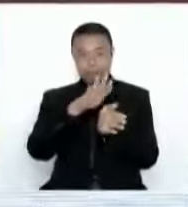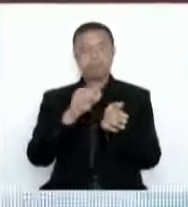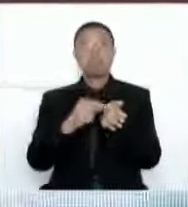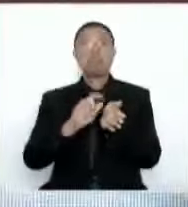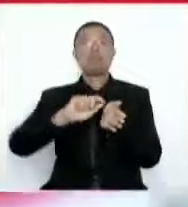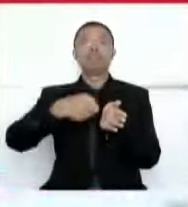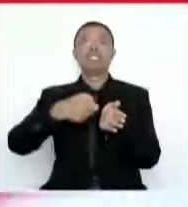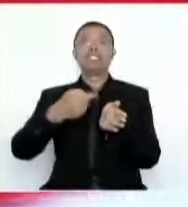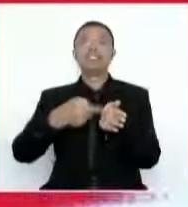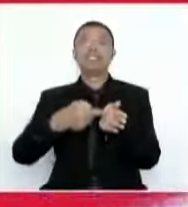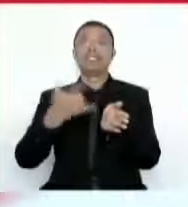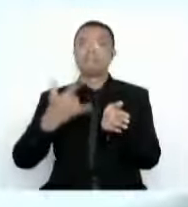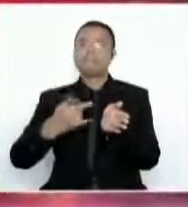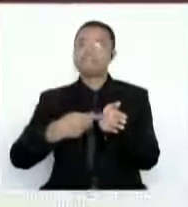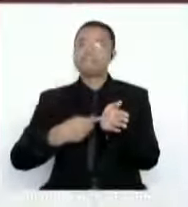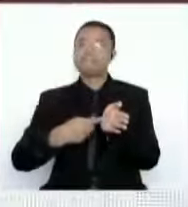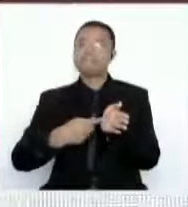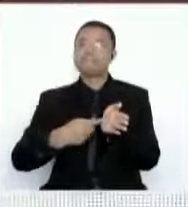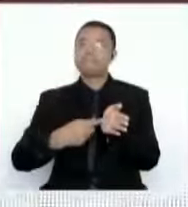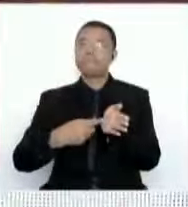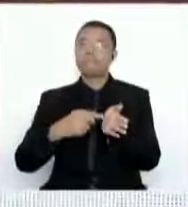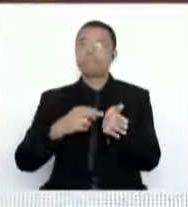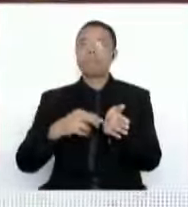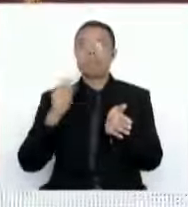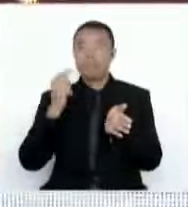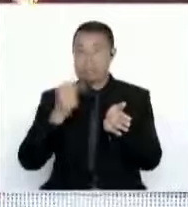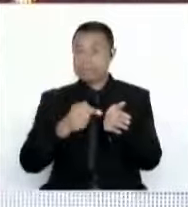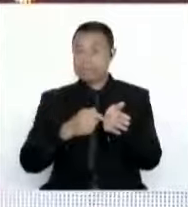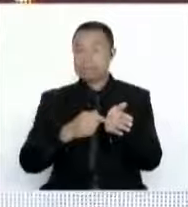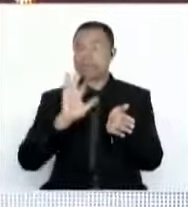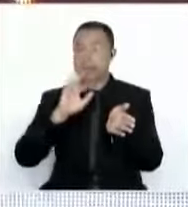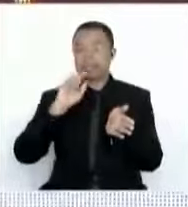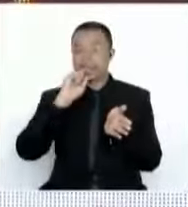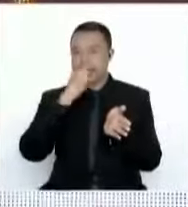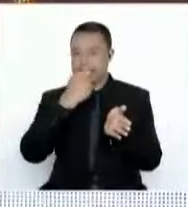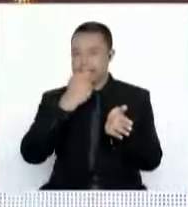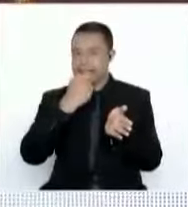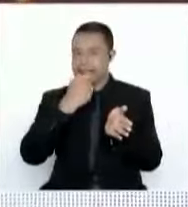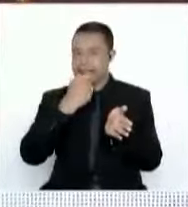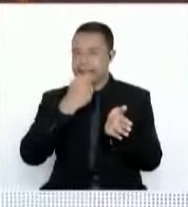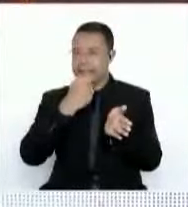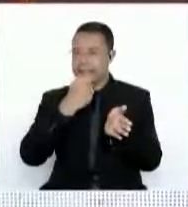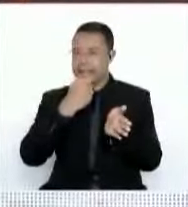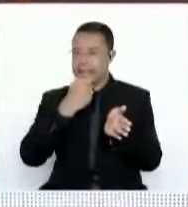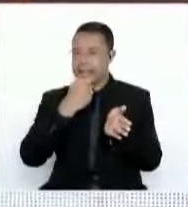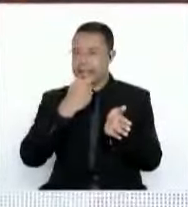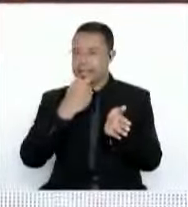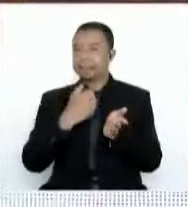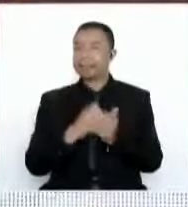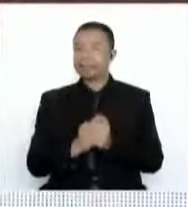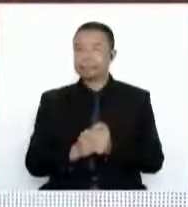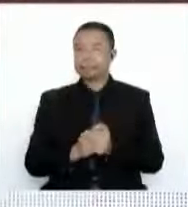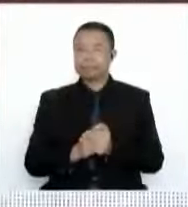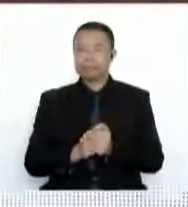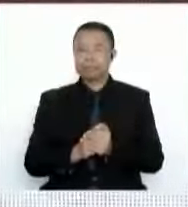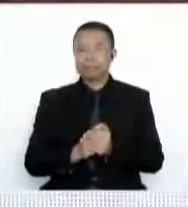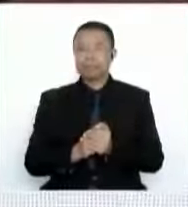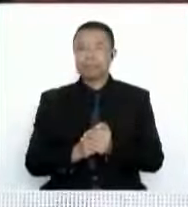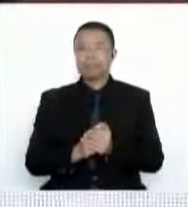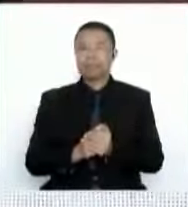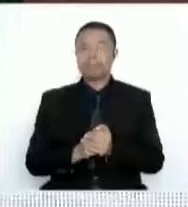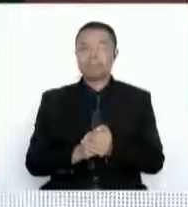masih tersegel ini artinya menjamin kerahsiaan pertanyaan yang telah disusun oleh para